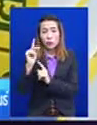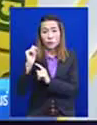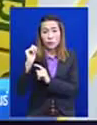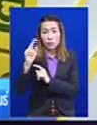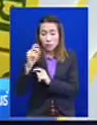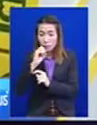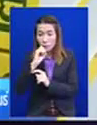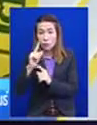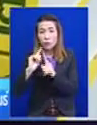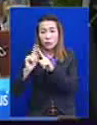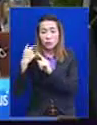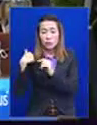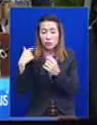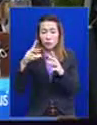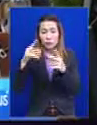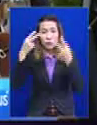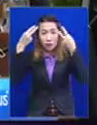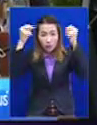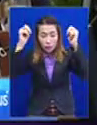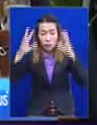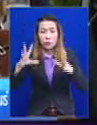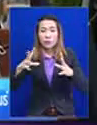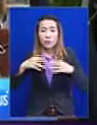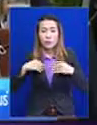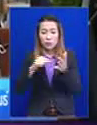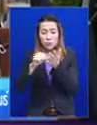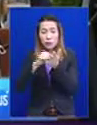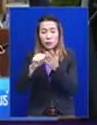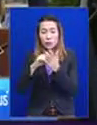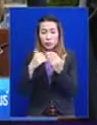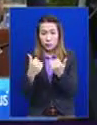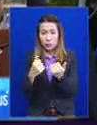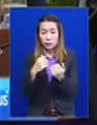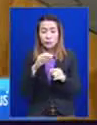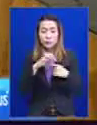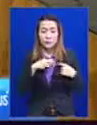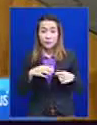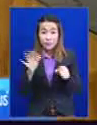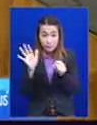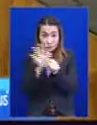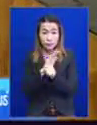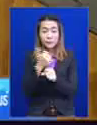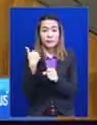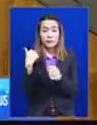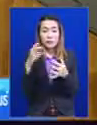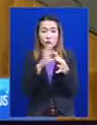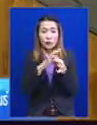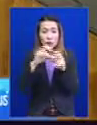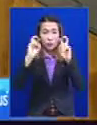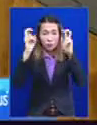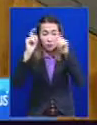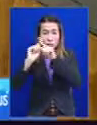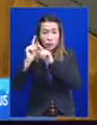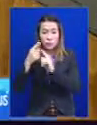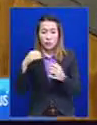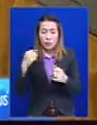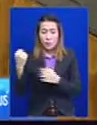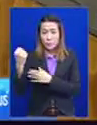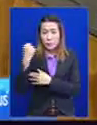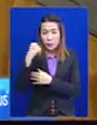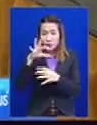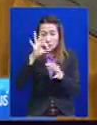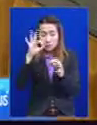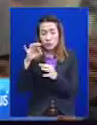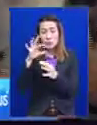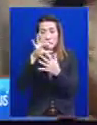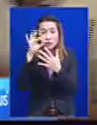ยู่แล้วซึ่งนายกรัฐมนตรีก็พอใจกับการปรับแก้ในครั้งนี้พร้อมยอมรับว่าการกำหนดให้คสช.มีอำนาจเลือกสว.